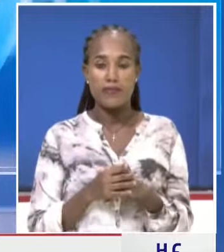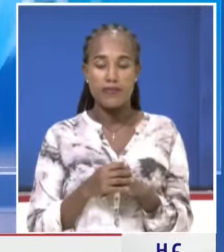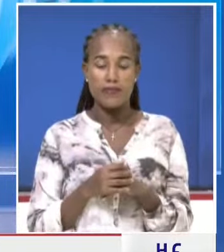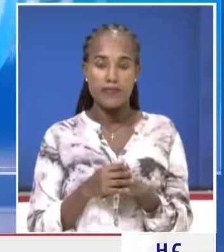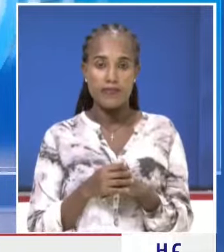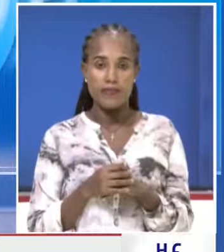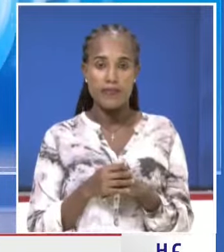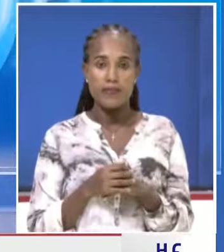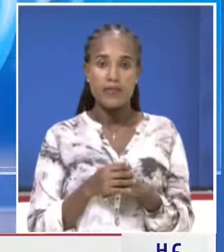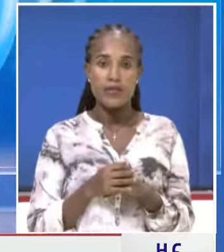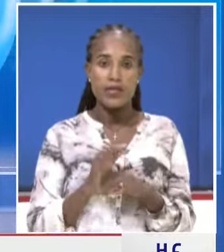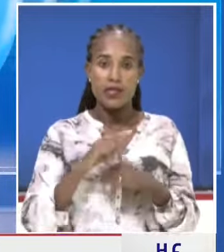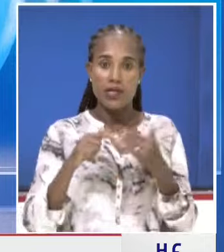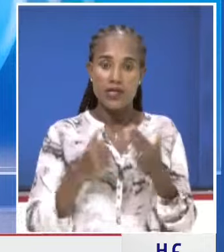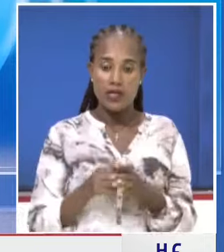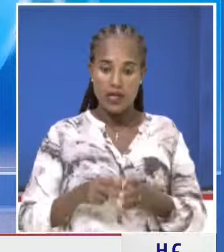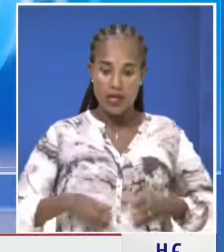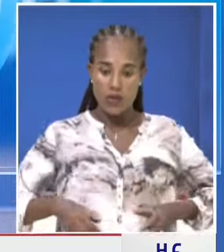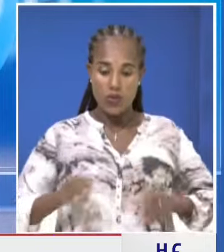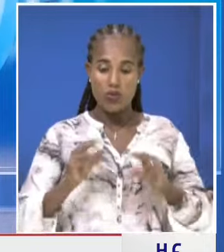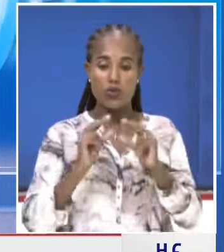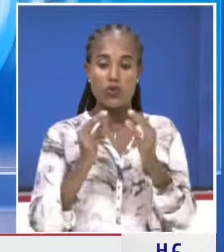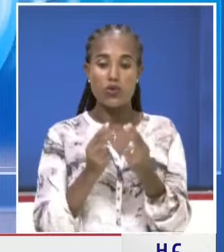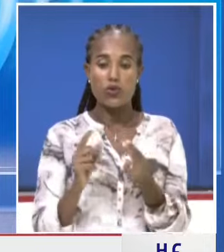ነው። ስለሆነም የታጠቁ ኃይሎችም ቢሆን